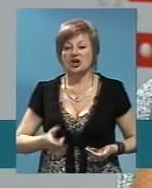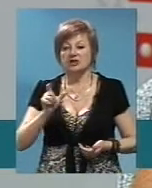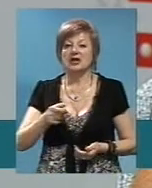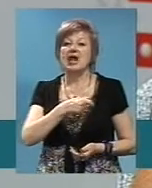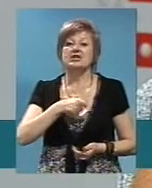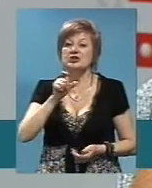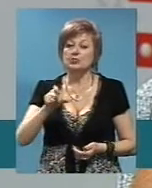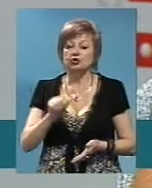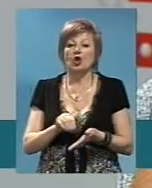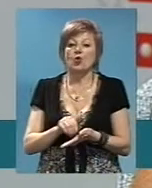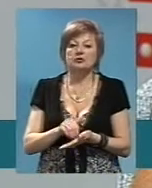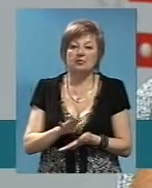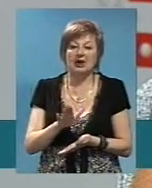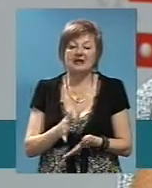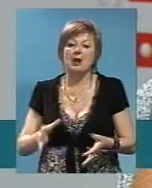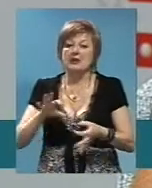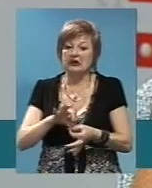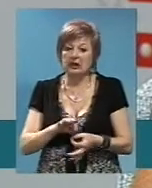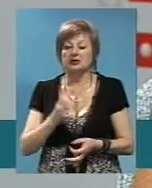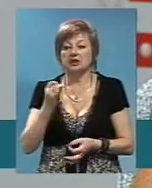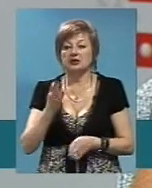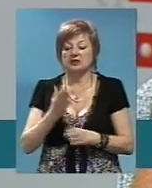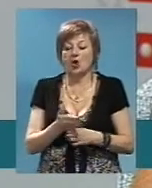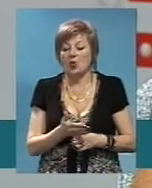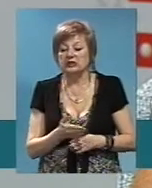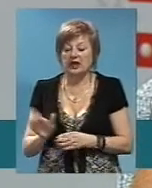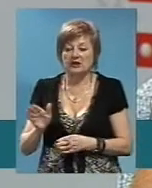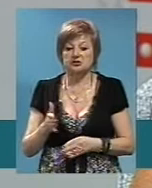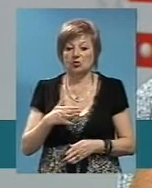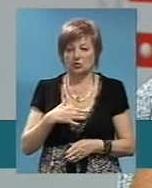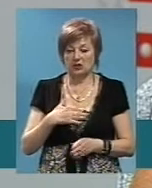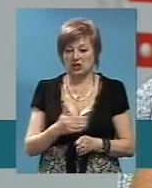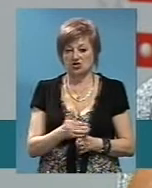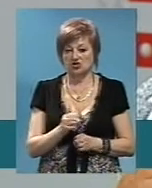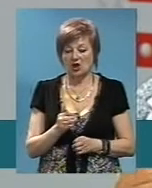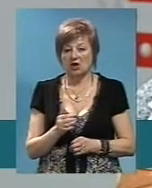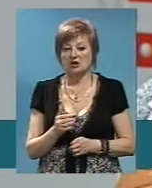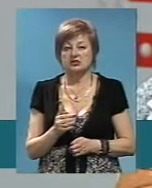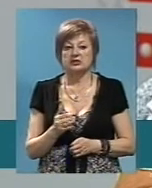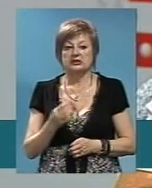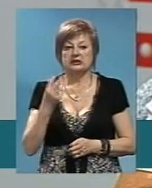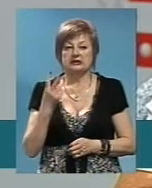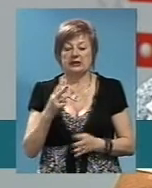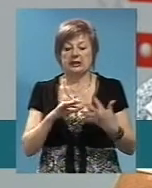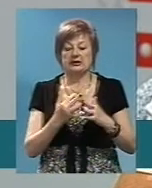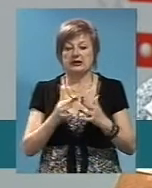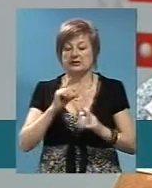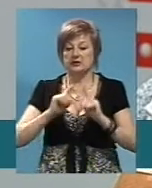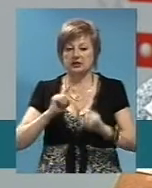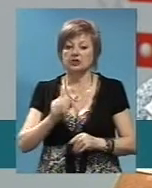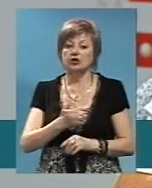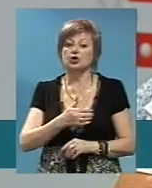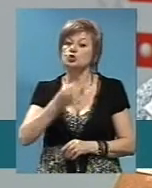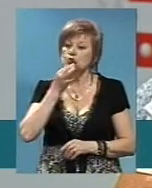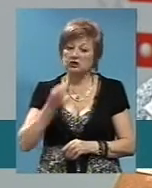сіл відмовили в приєднанні і відразу відрізали від нас частину, ще 3 сільські ради. Так от я хочу